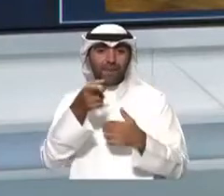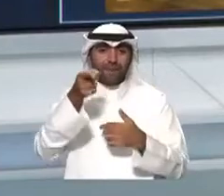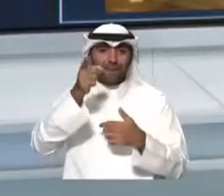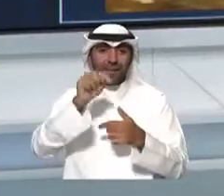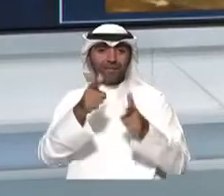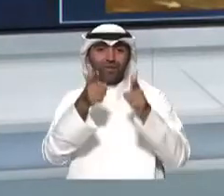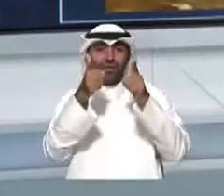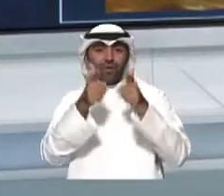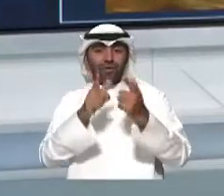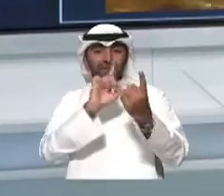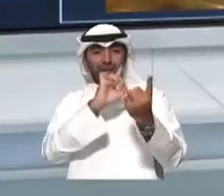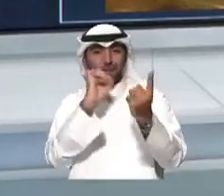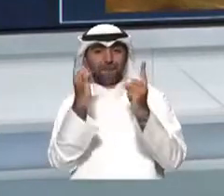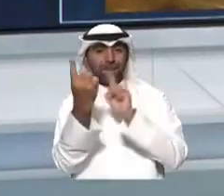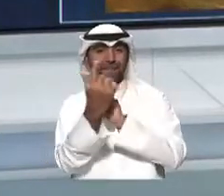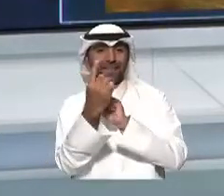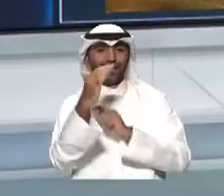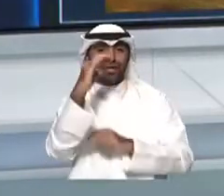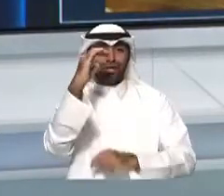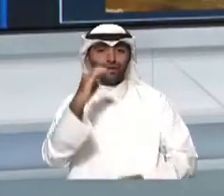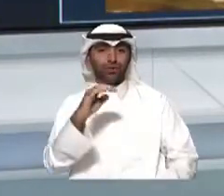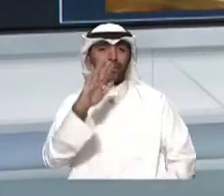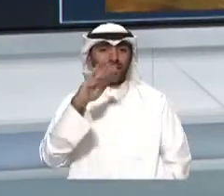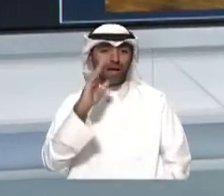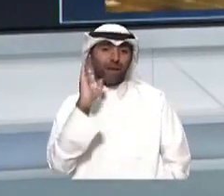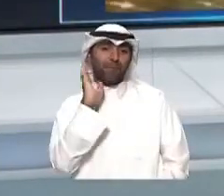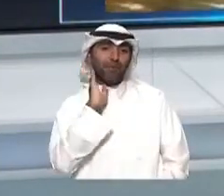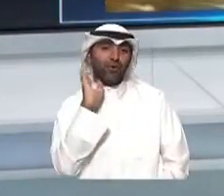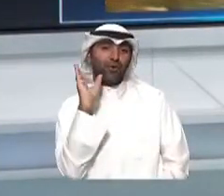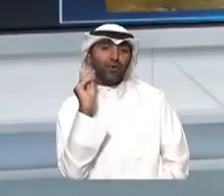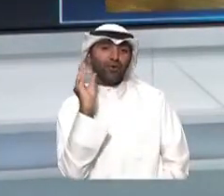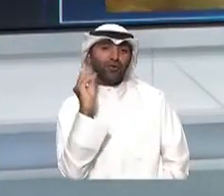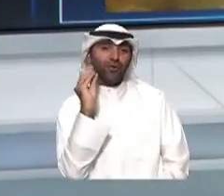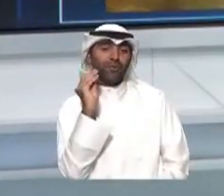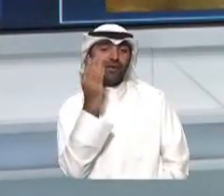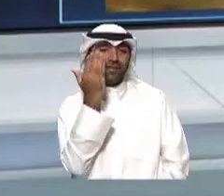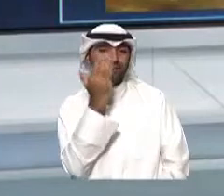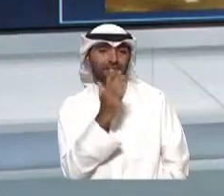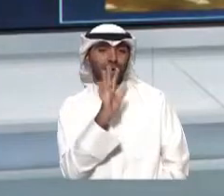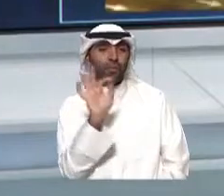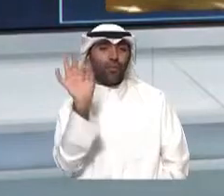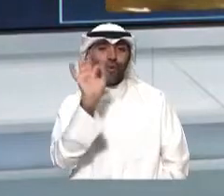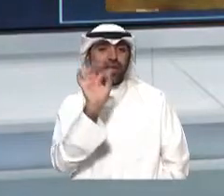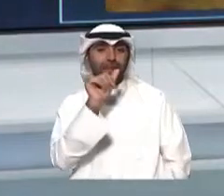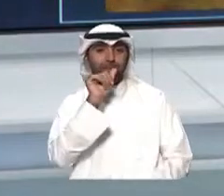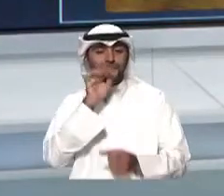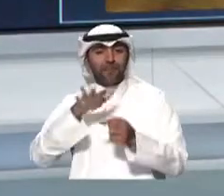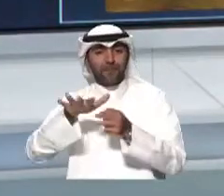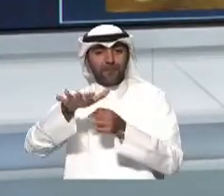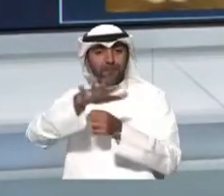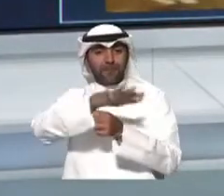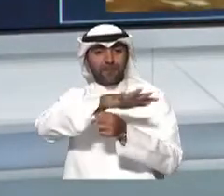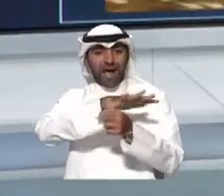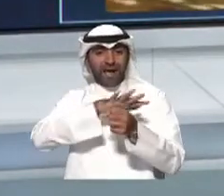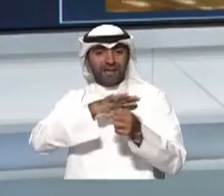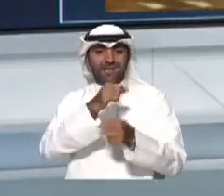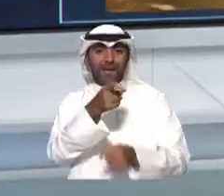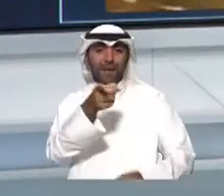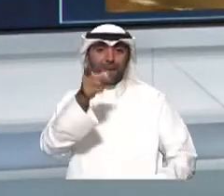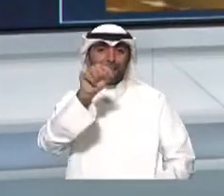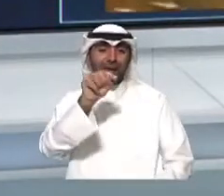الغد، فرص لأجواء رطبة نسبيا خاصة على السواحل والجزر، بفعل تحول الرياح إلى جنوبية